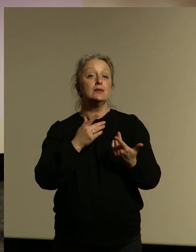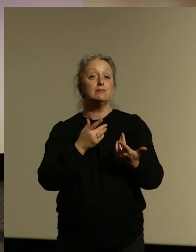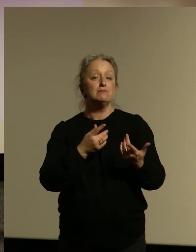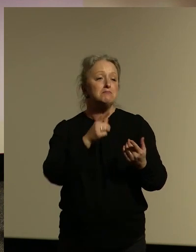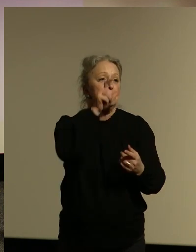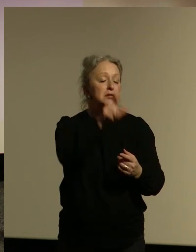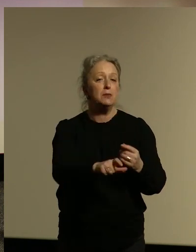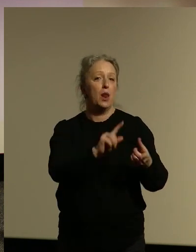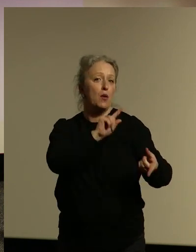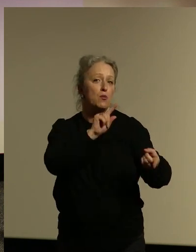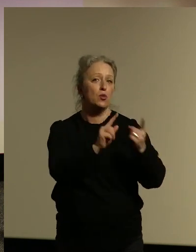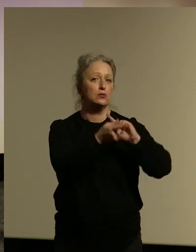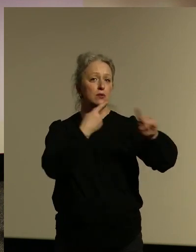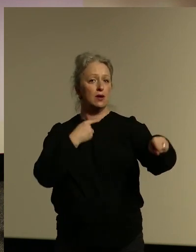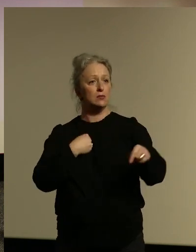usaldan.